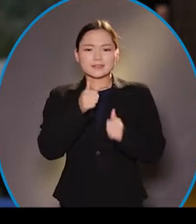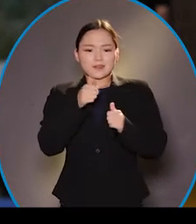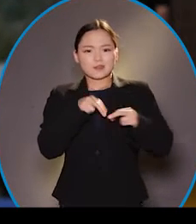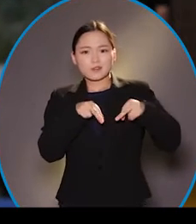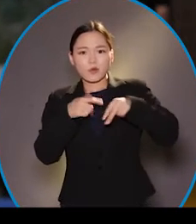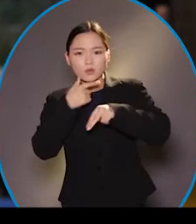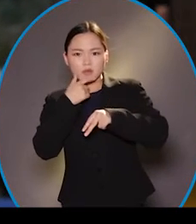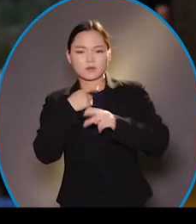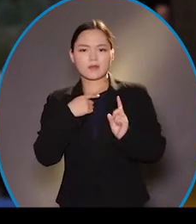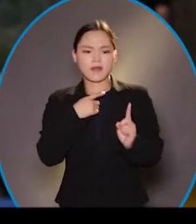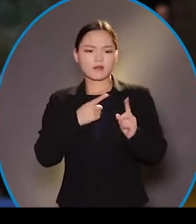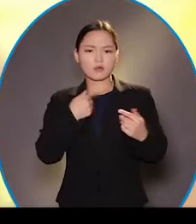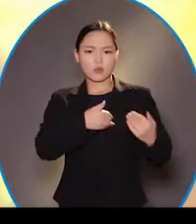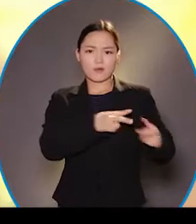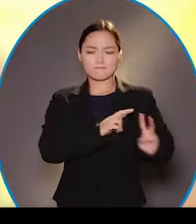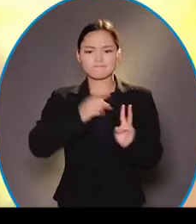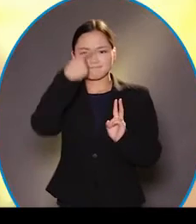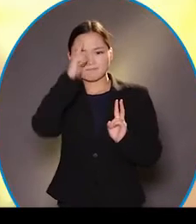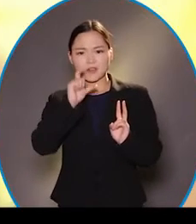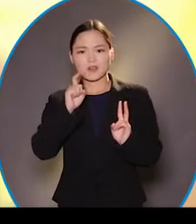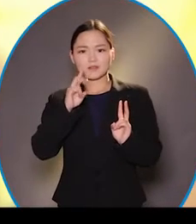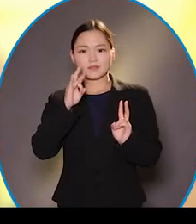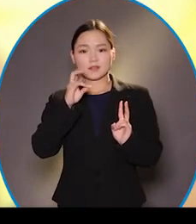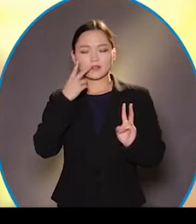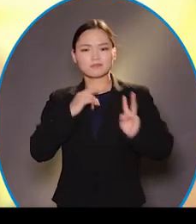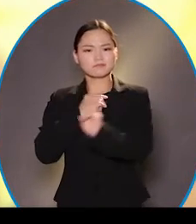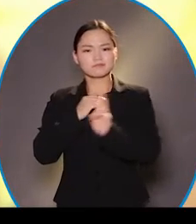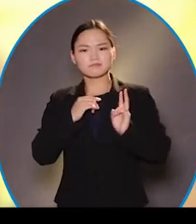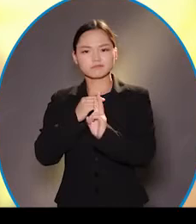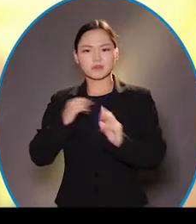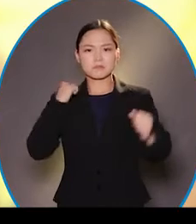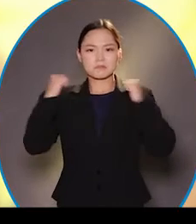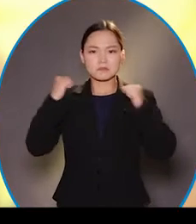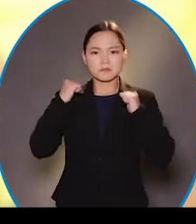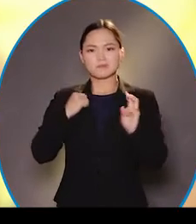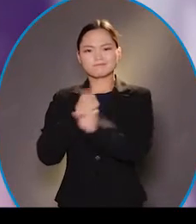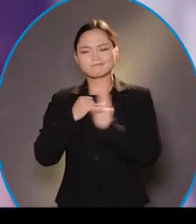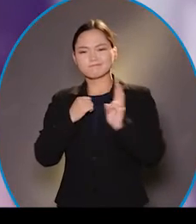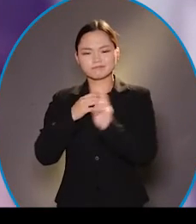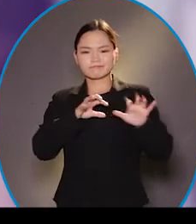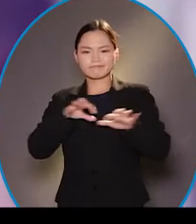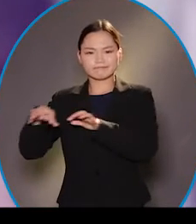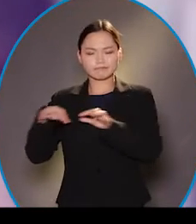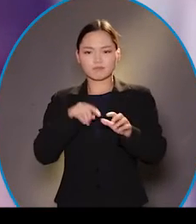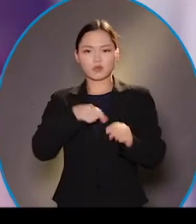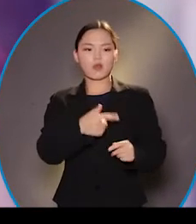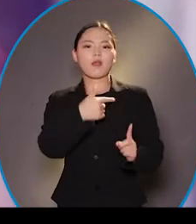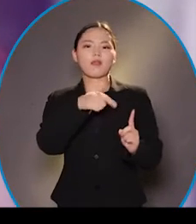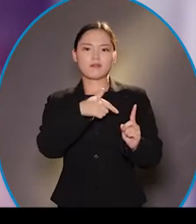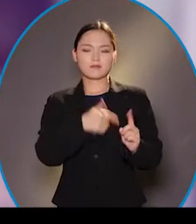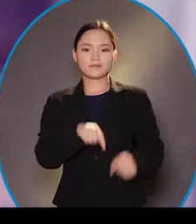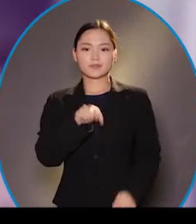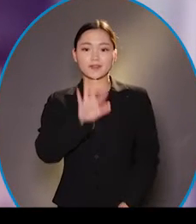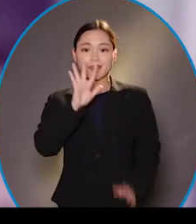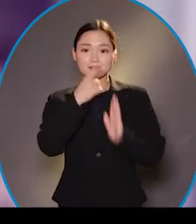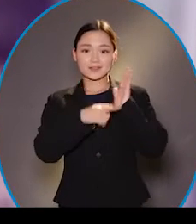хоёр дасгал хөдөлгөөнөөр их нялхсаар их явсан. Явсны хүчинд бас үдэ зэрэгтэй явж байгаа. 5 сарын 13-нд манай хоёр